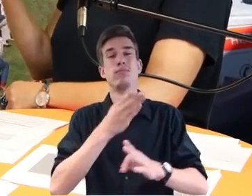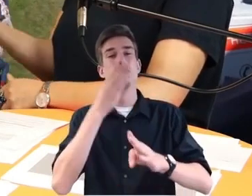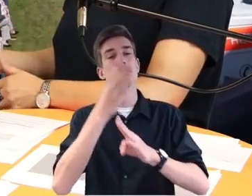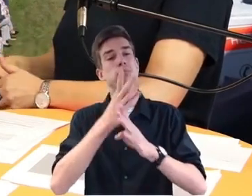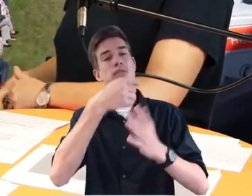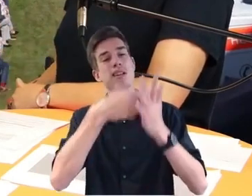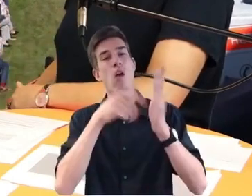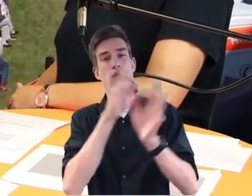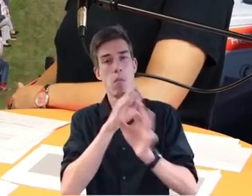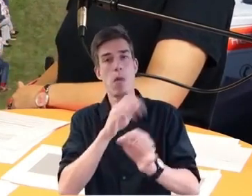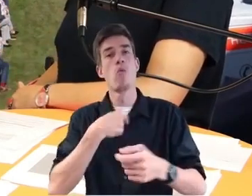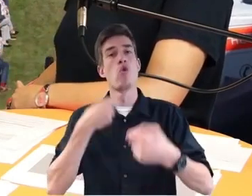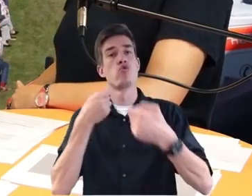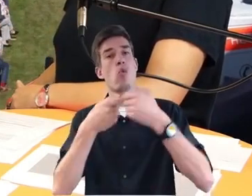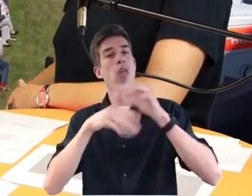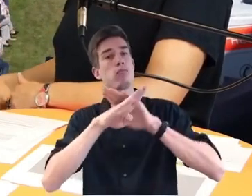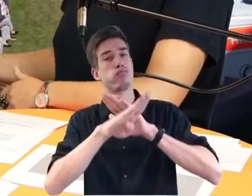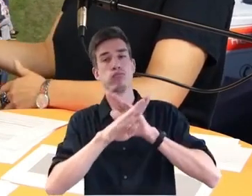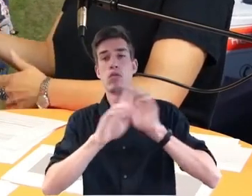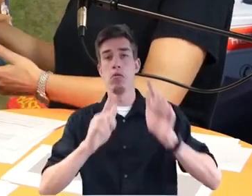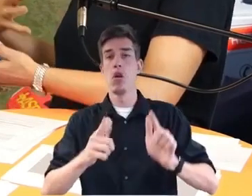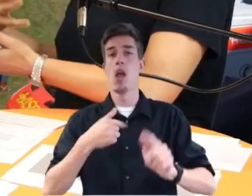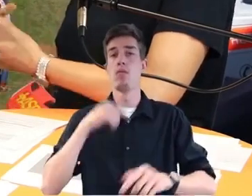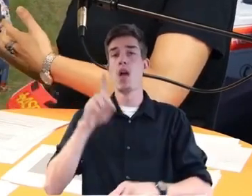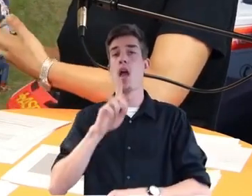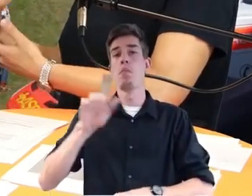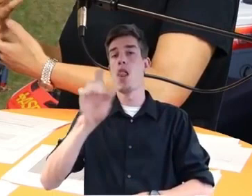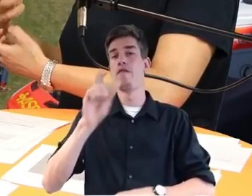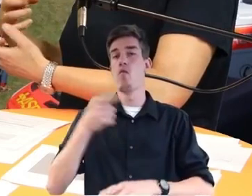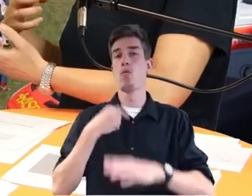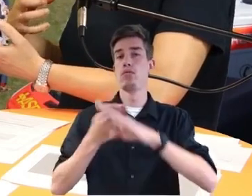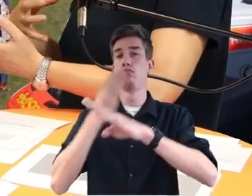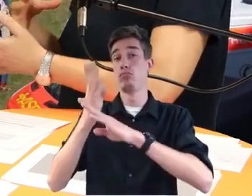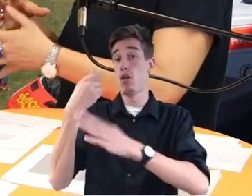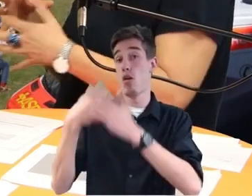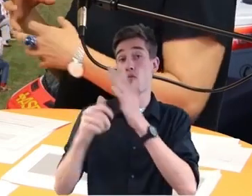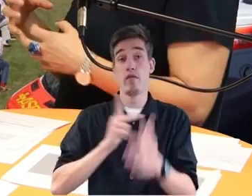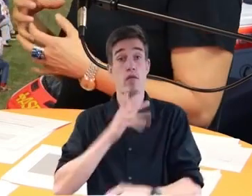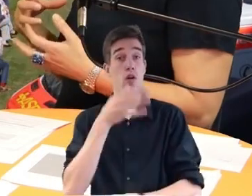vermeide Kontakte und gehe einmal die Woche einkaufen. Also das ist auch,